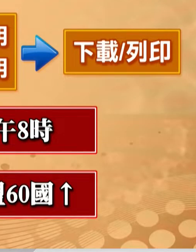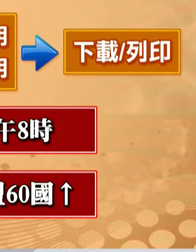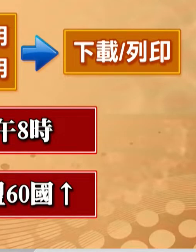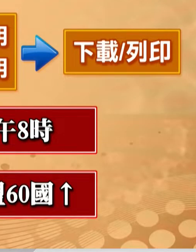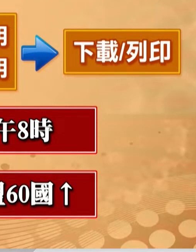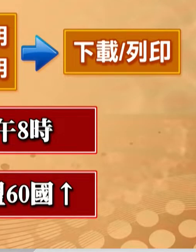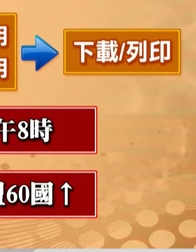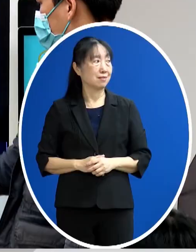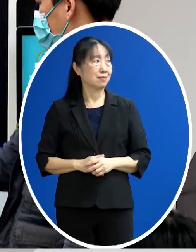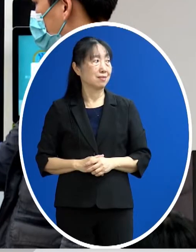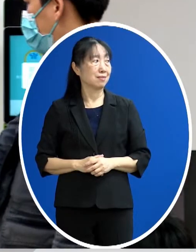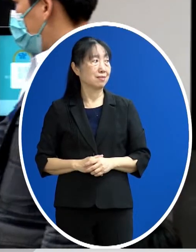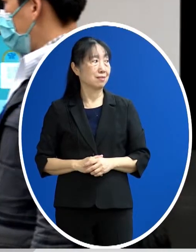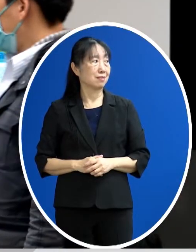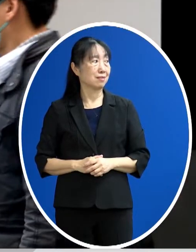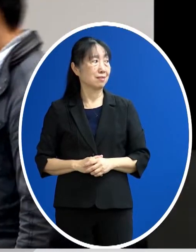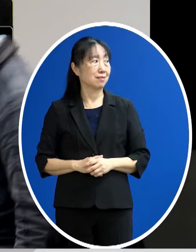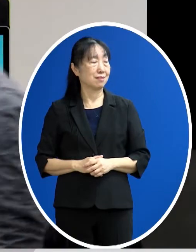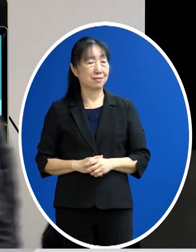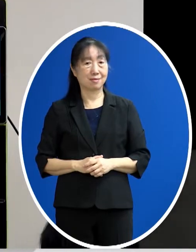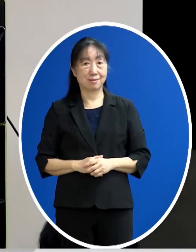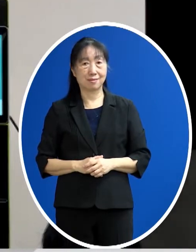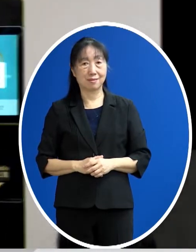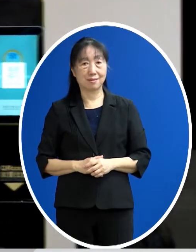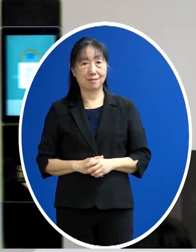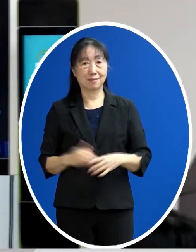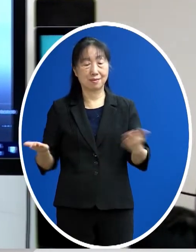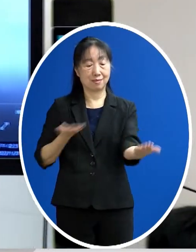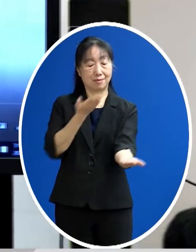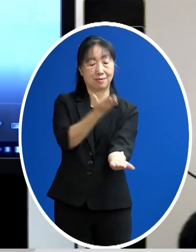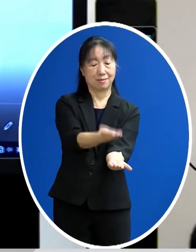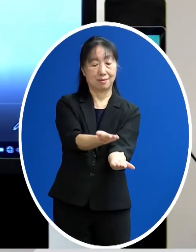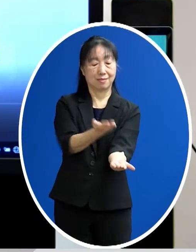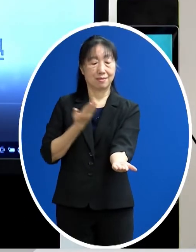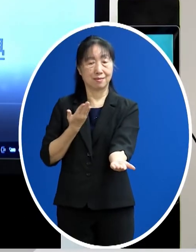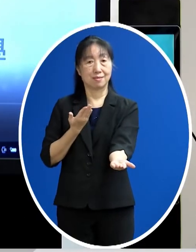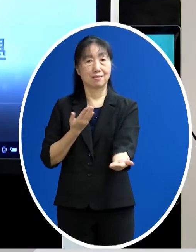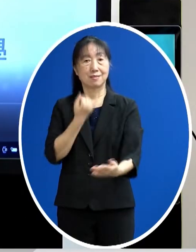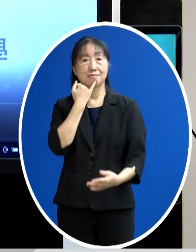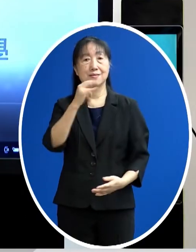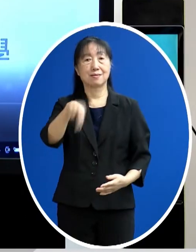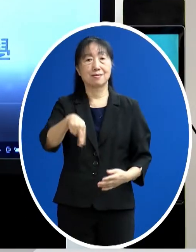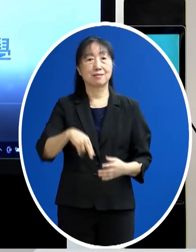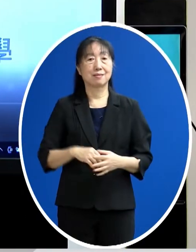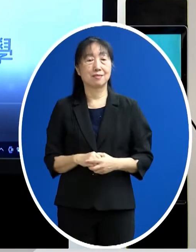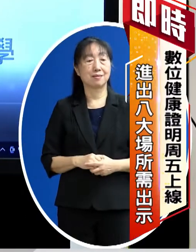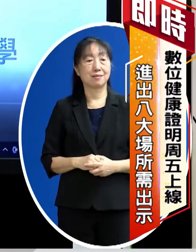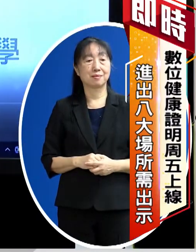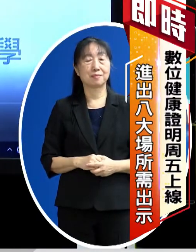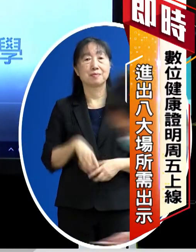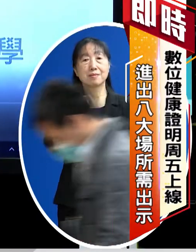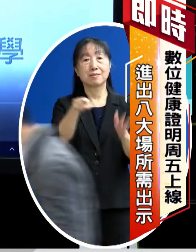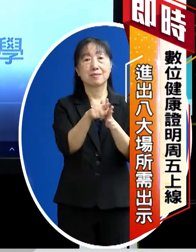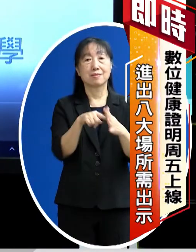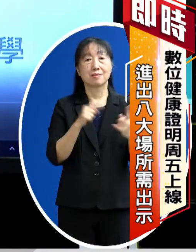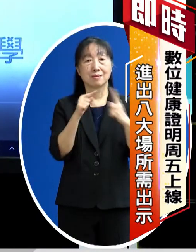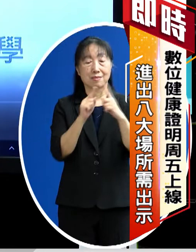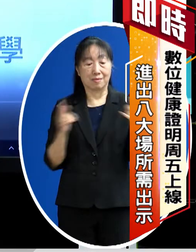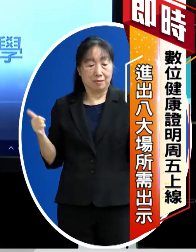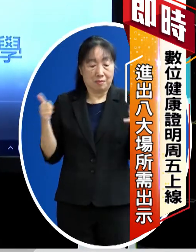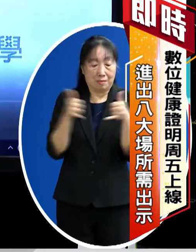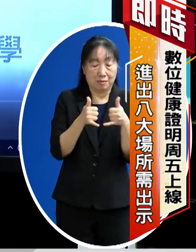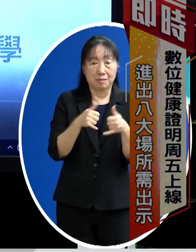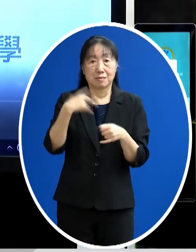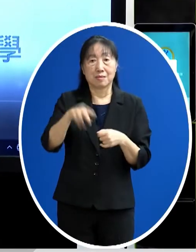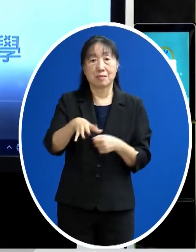60个以上国家。 疫苗验证通过， 所以不必接触，也不必把他的卡，不必把他的手机拿到查验人员的